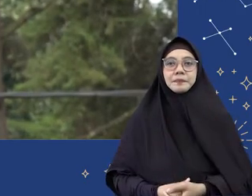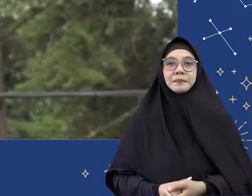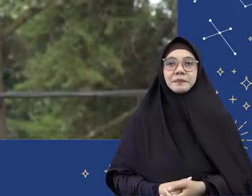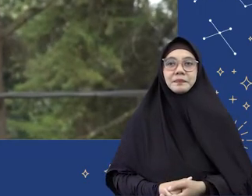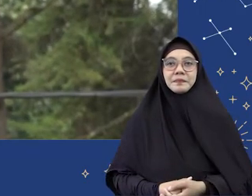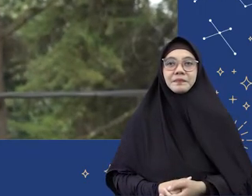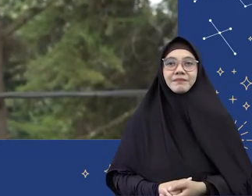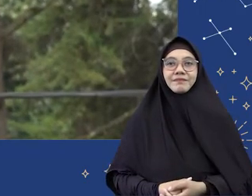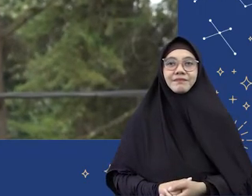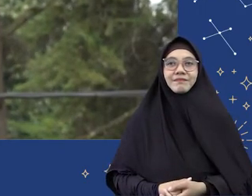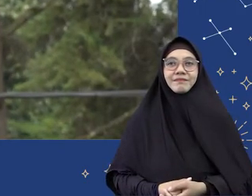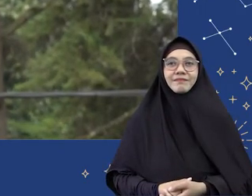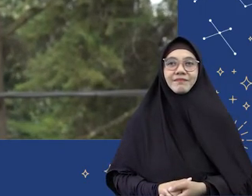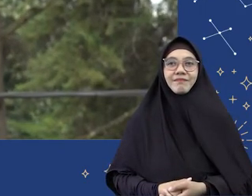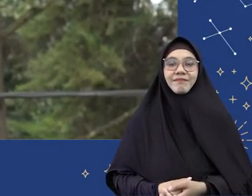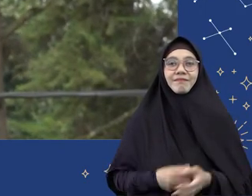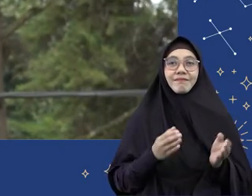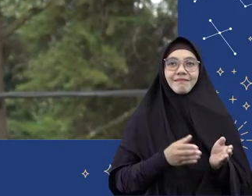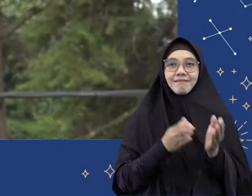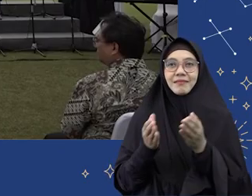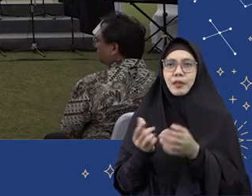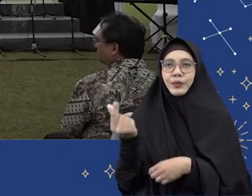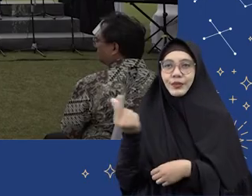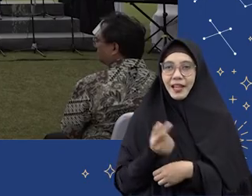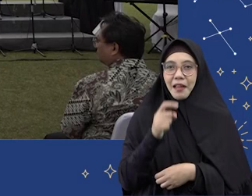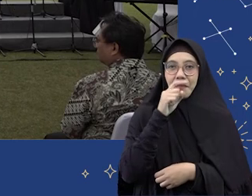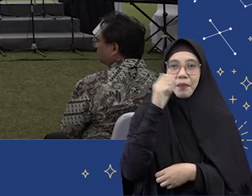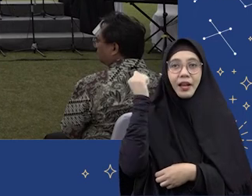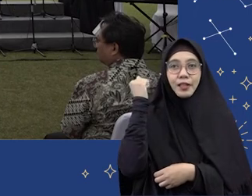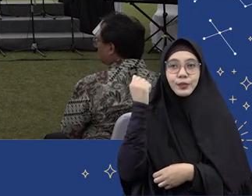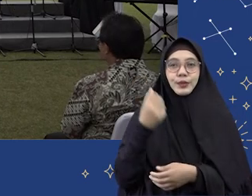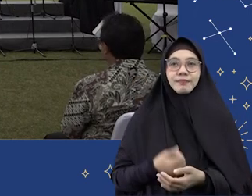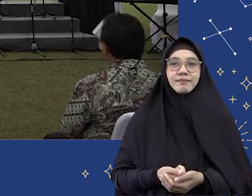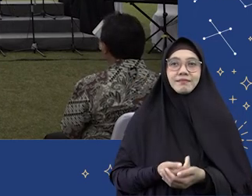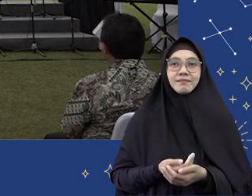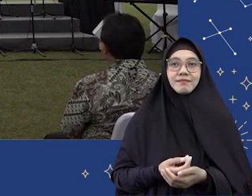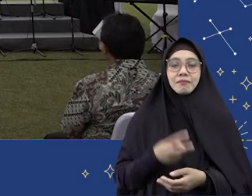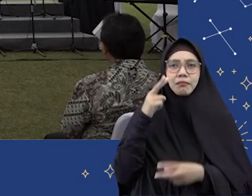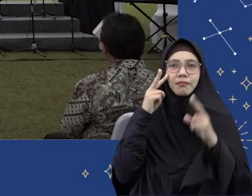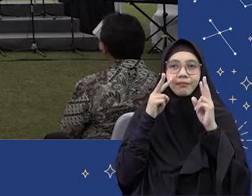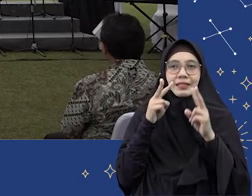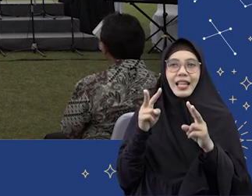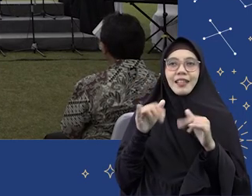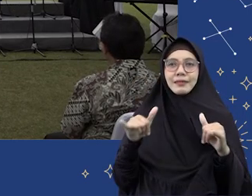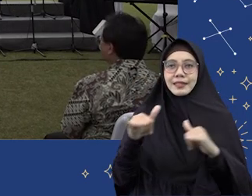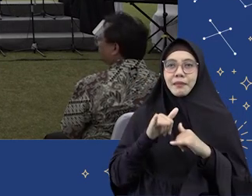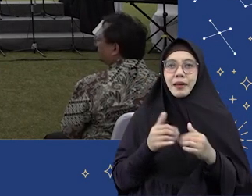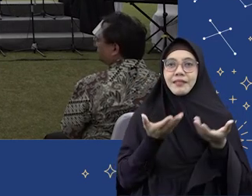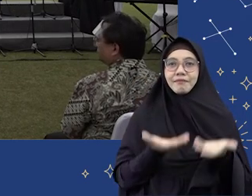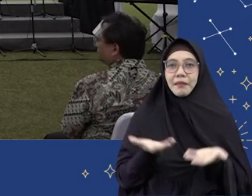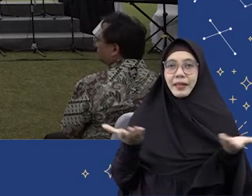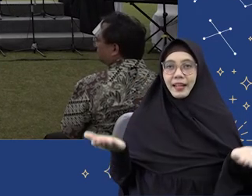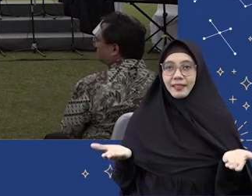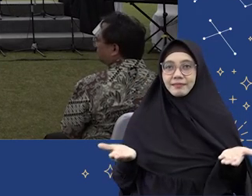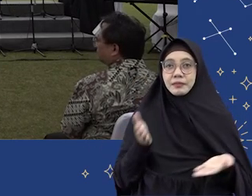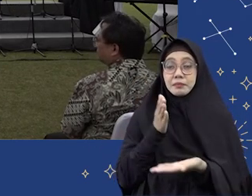sekalian setelah ini kami mengundang Bapak Ibu sekalian untuk mengunjungi pameran yang akan dibagi ke dalam beberapa